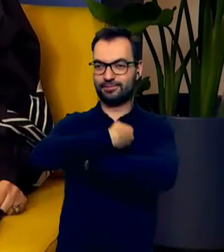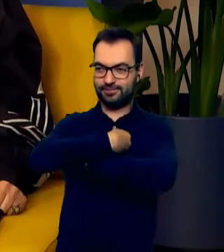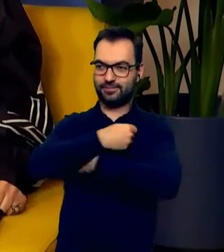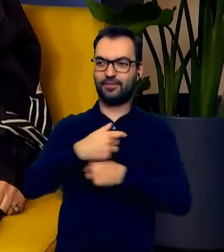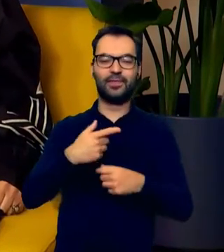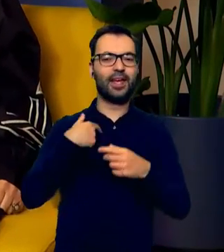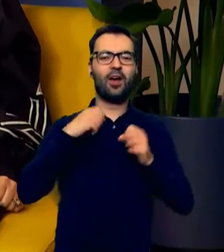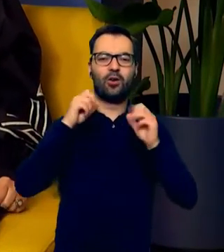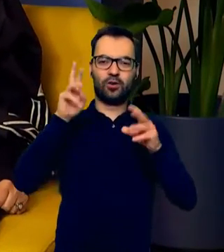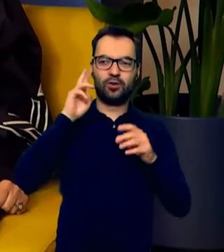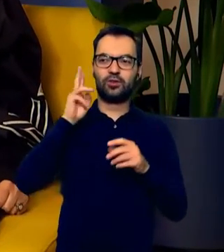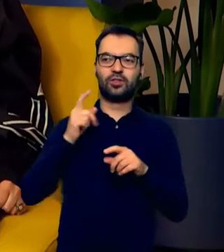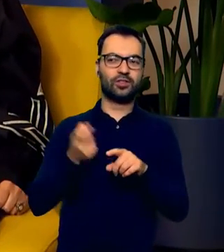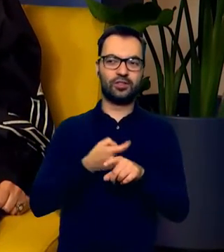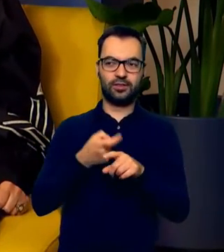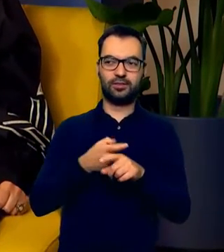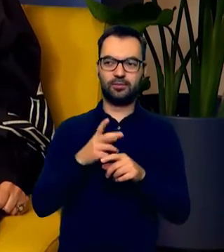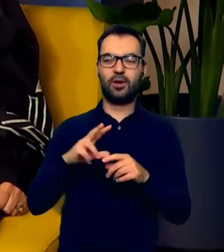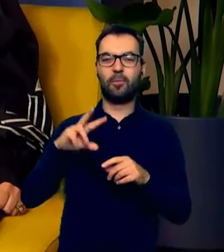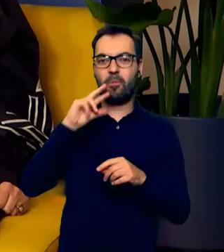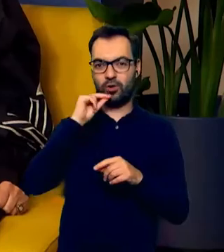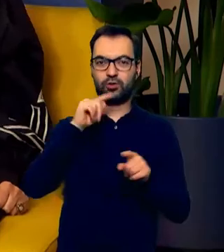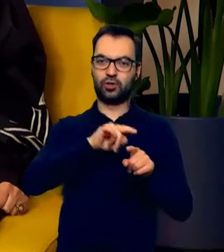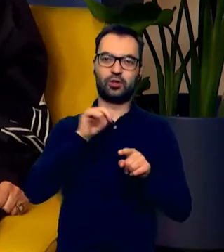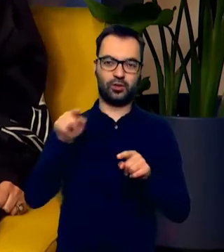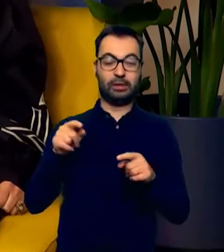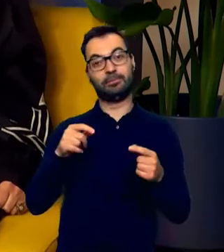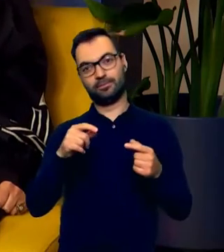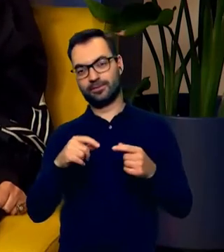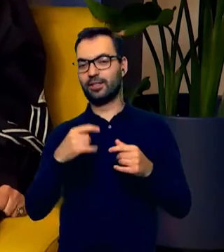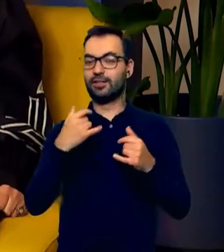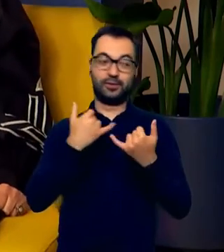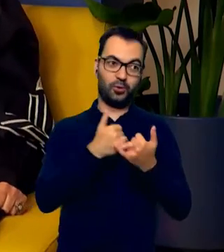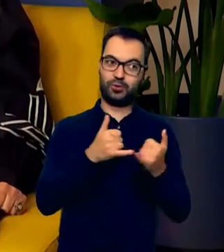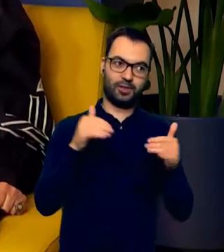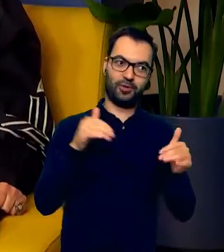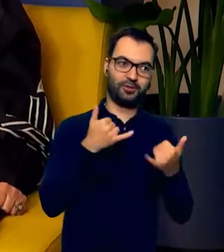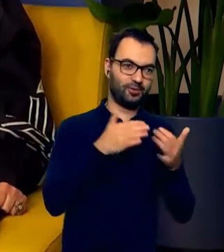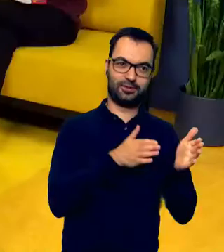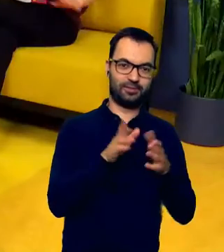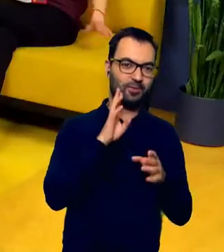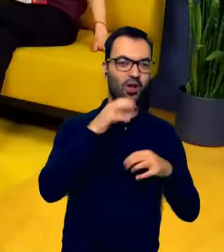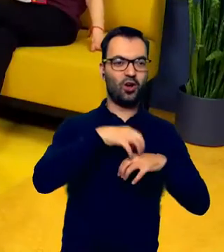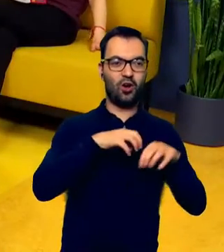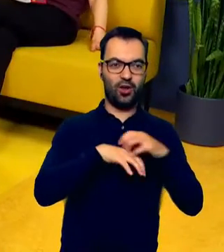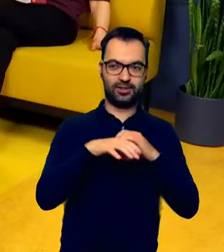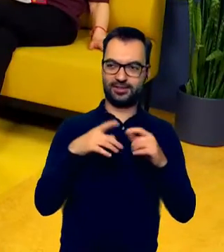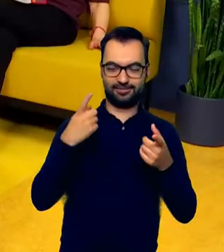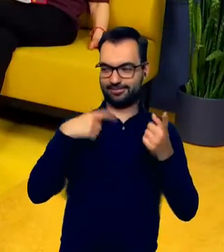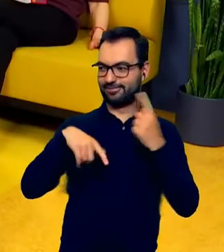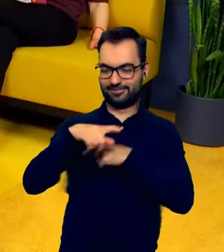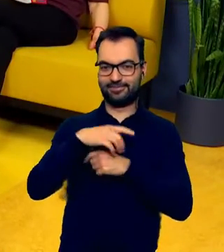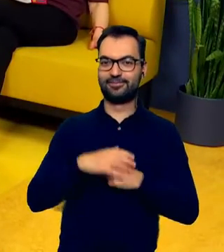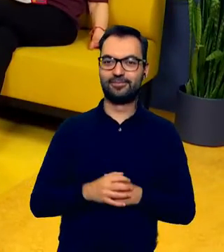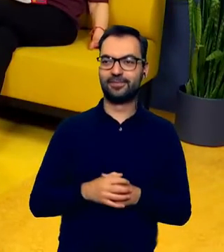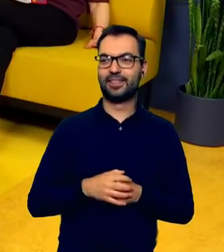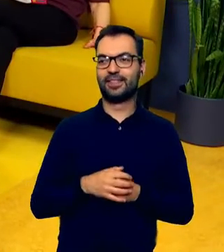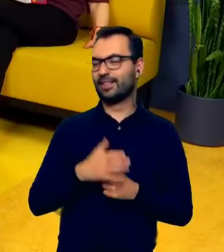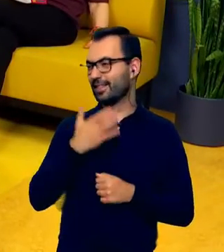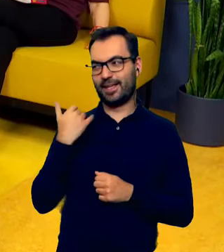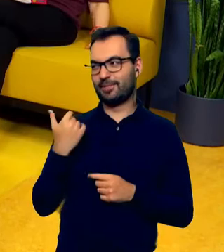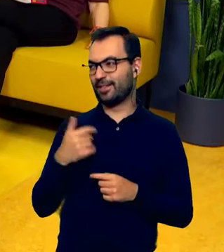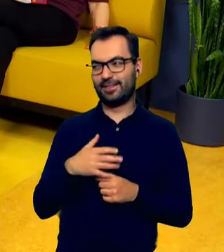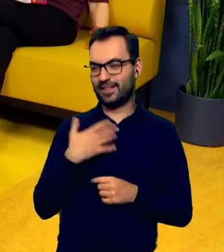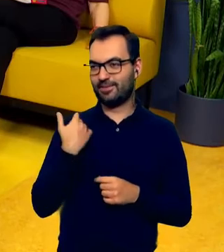jest... Znaczy ja dopuszczam, że ktoś ma niewygolone nogi i botoks też. To nie, są różne warianty, tak to jest jak z klockami. Tak, triady. Nie ma